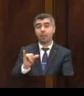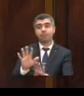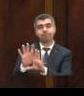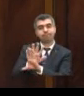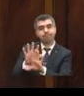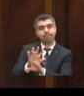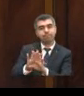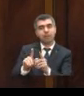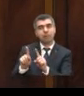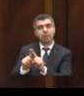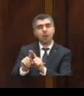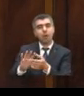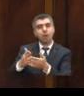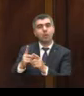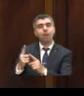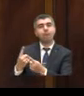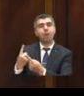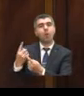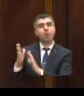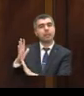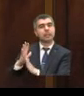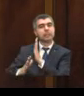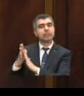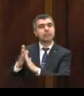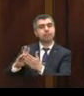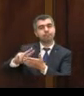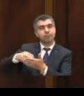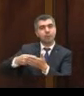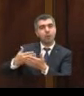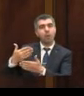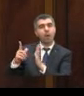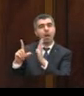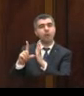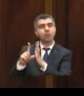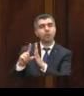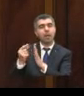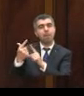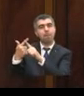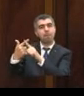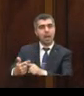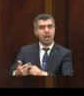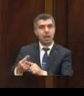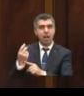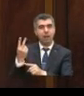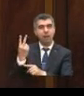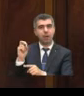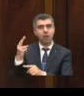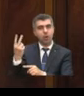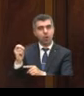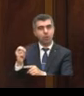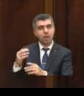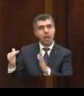مسار الحسابات والتوازنات التي بني عليها القانون المالي لسنة 2020